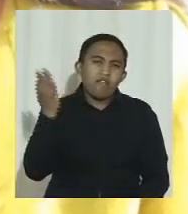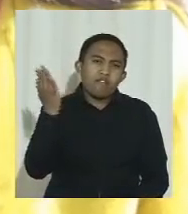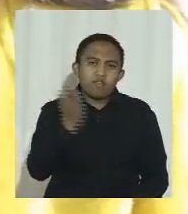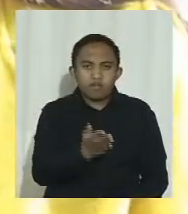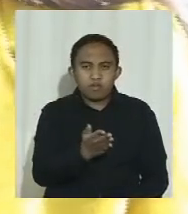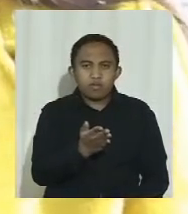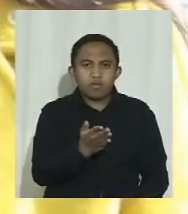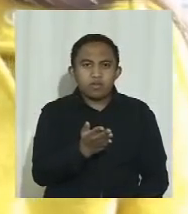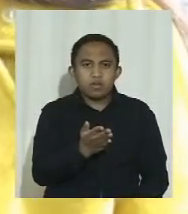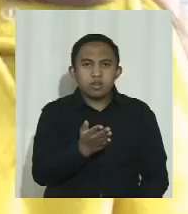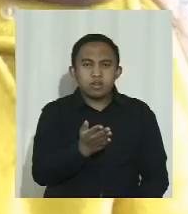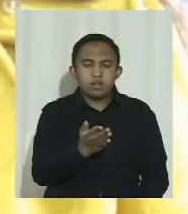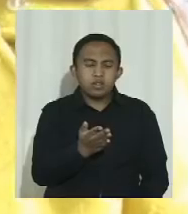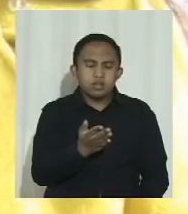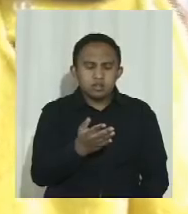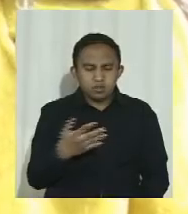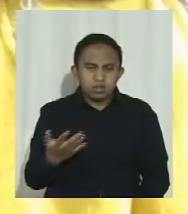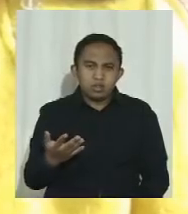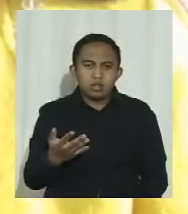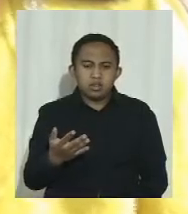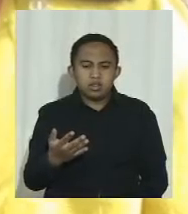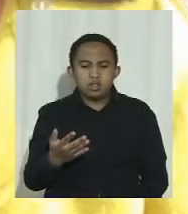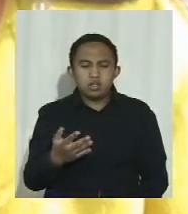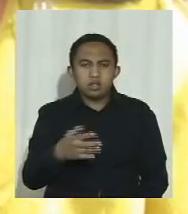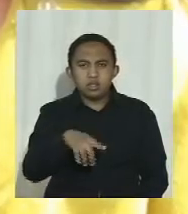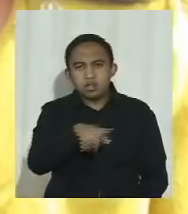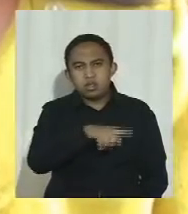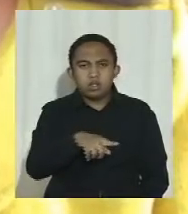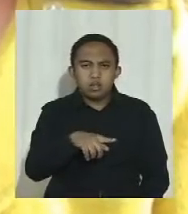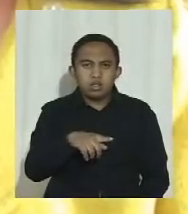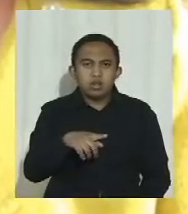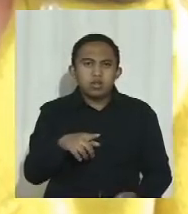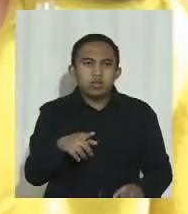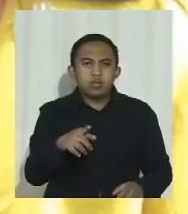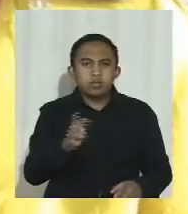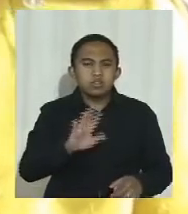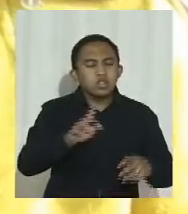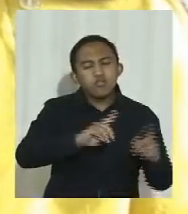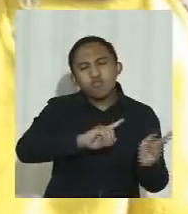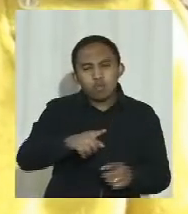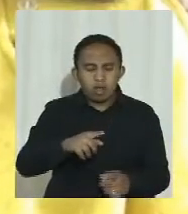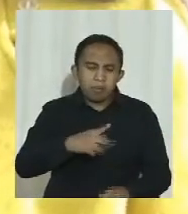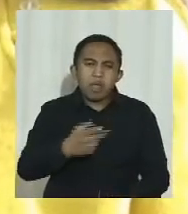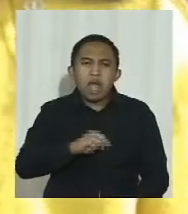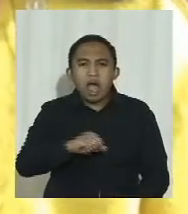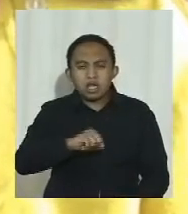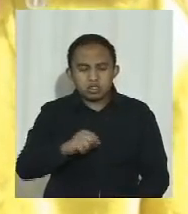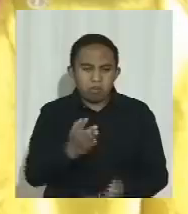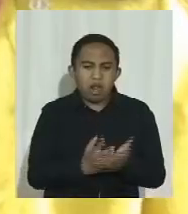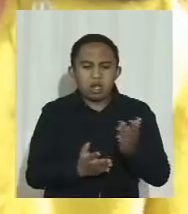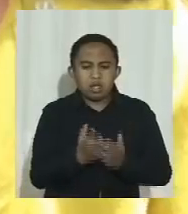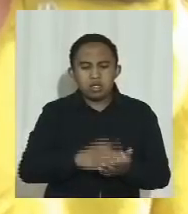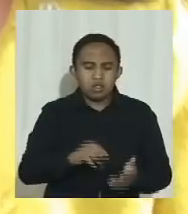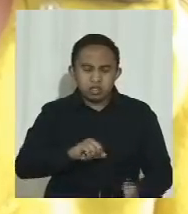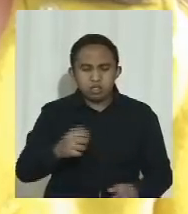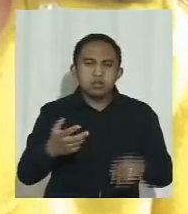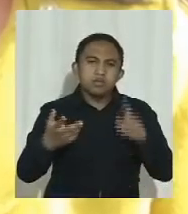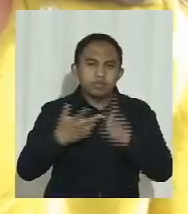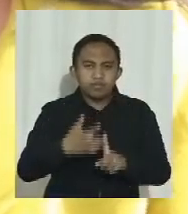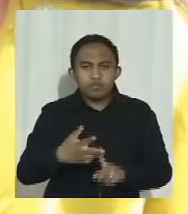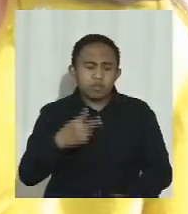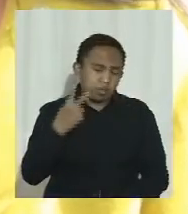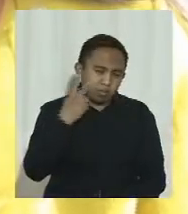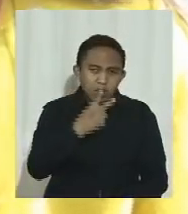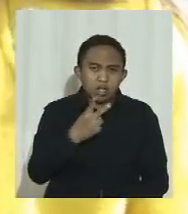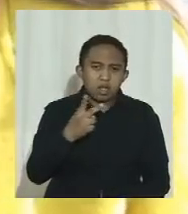mba tsy ho tratran'ny aretina ny mpiasa eo ampanaovana an'izany asa izany. Ankoatran'izay moa ny fijerevana ireo